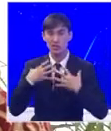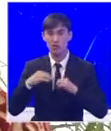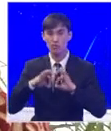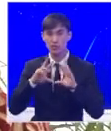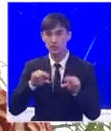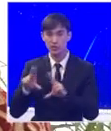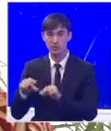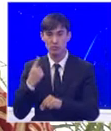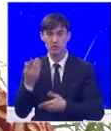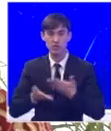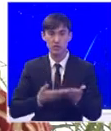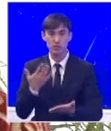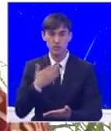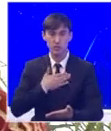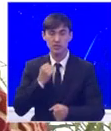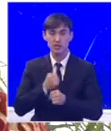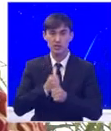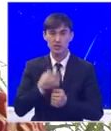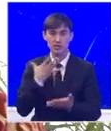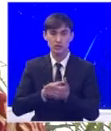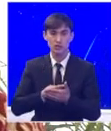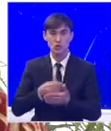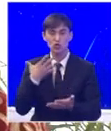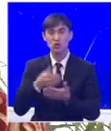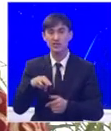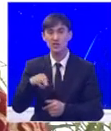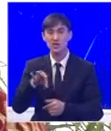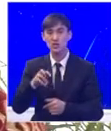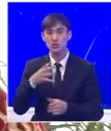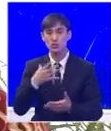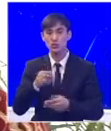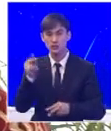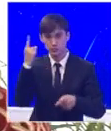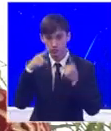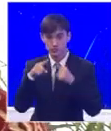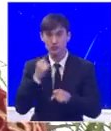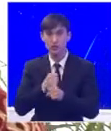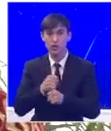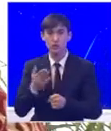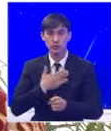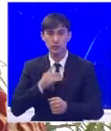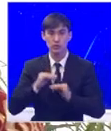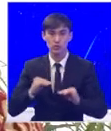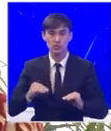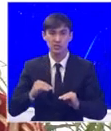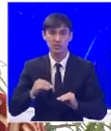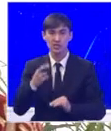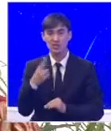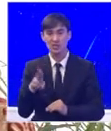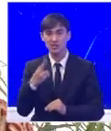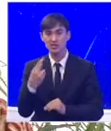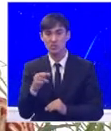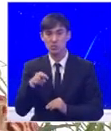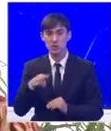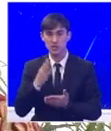Первый шаг к этому мной уже сделан. Я разработал собственный тренажер, благодаря которому мой ученик, страдающий ДЦП и с трудом передвигающийся по квартире,